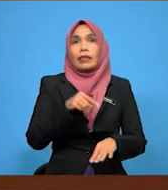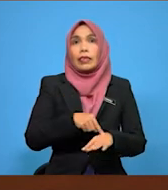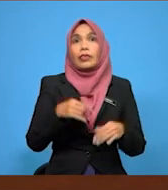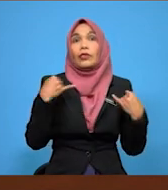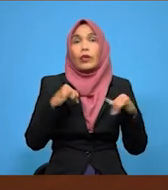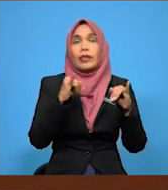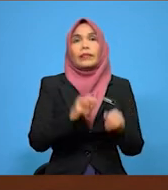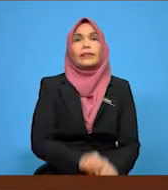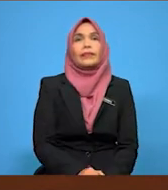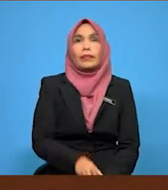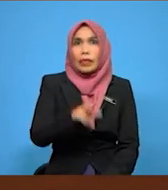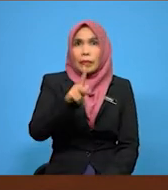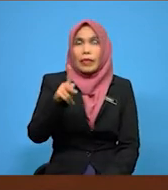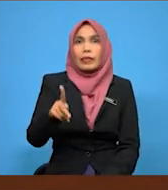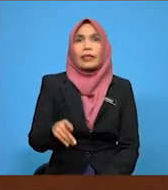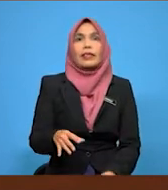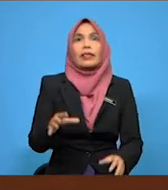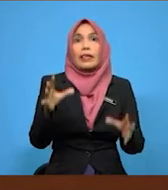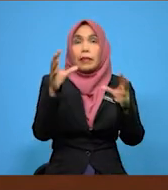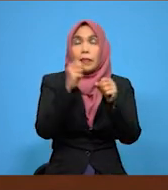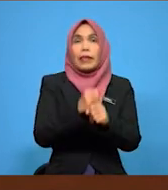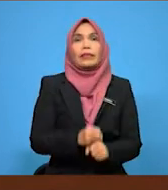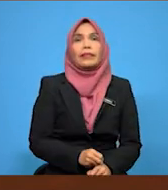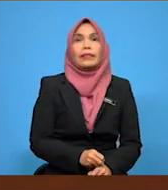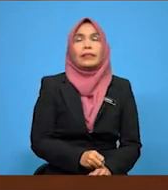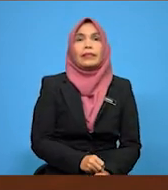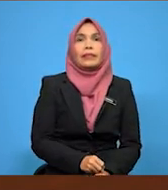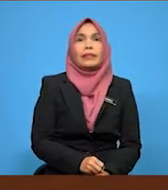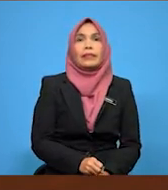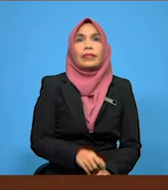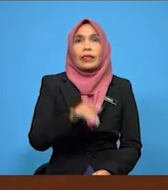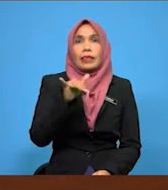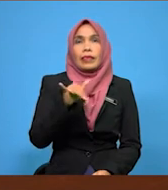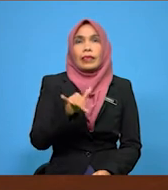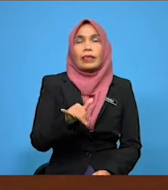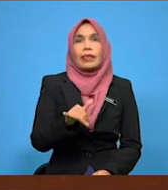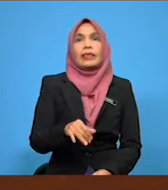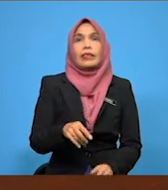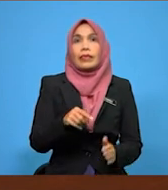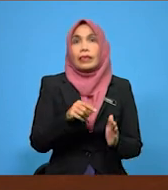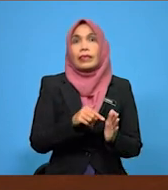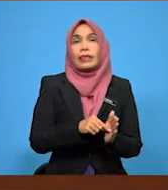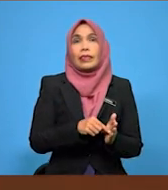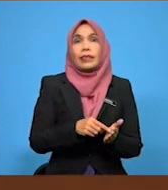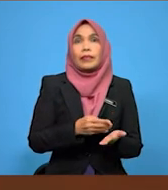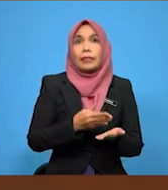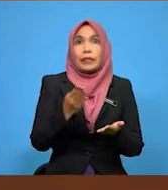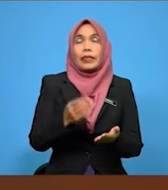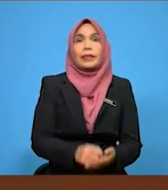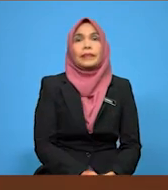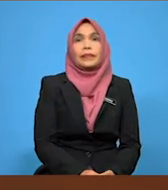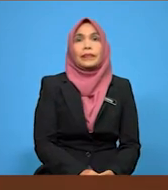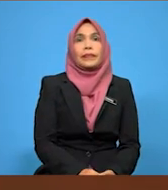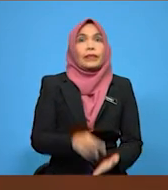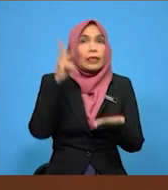Diharap para pelajar dapat mencapai objektif pembelajaran yang telah dinyatakan di atas, iaitu mengenal